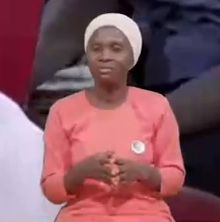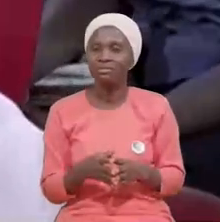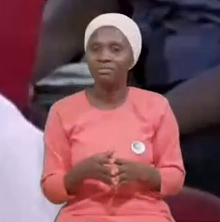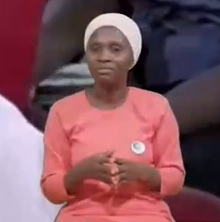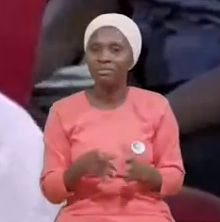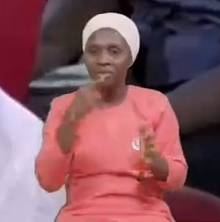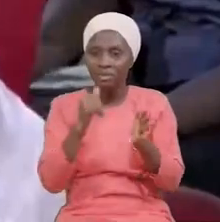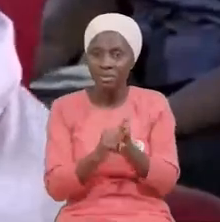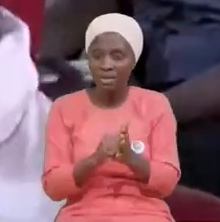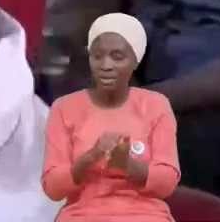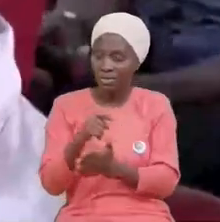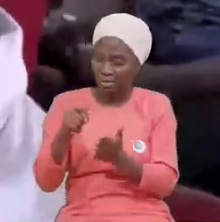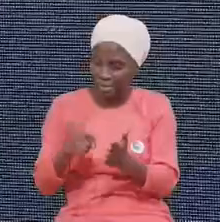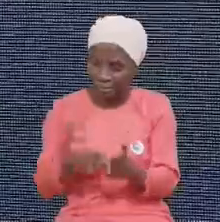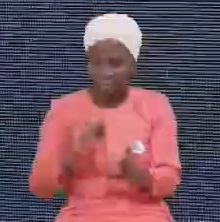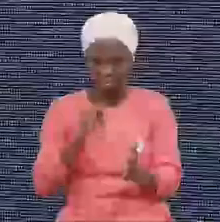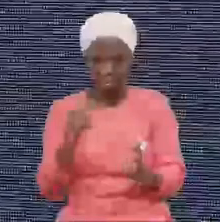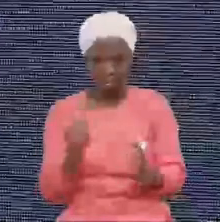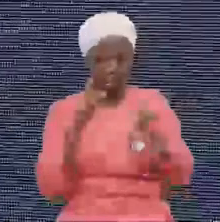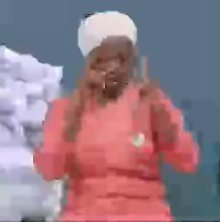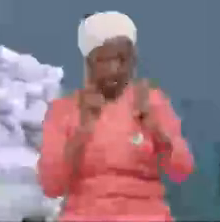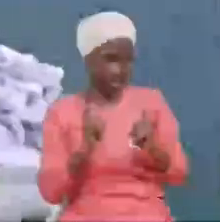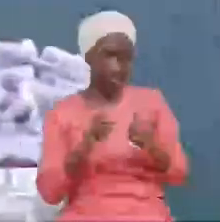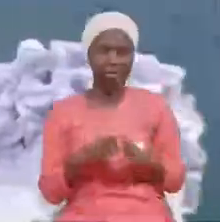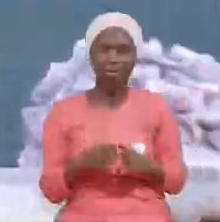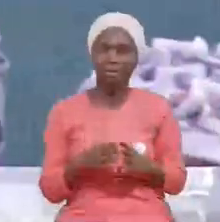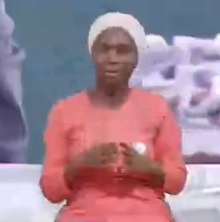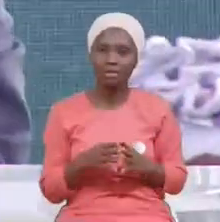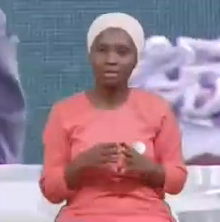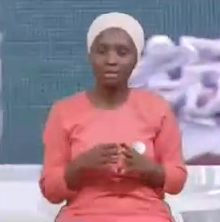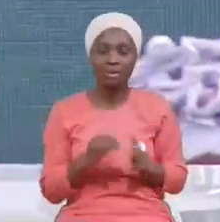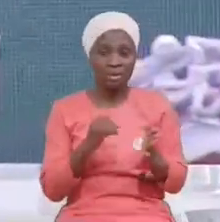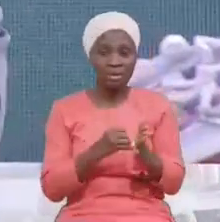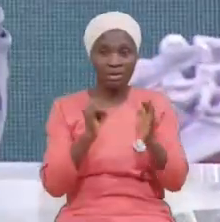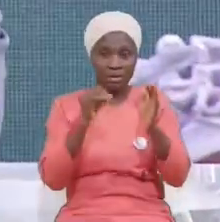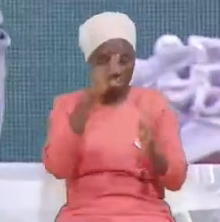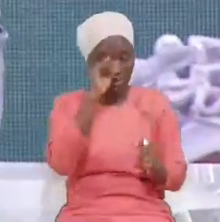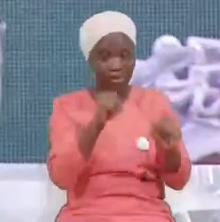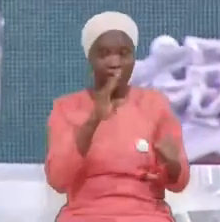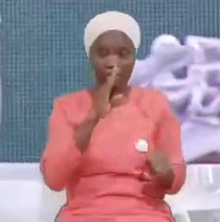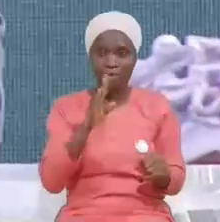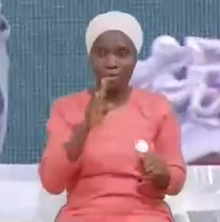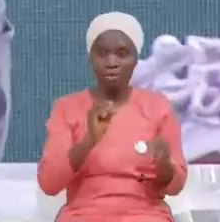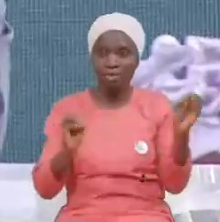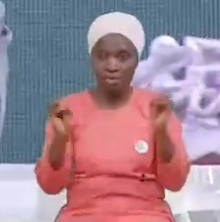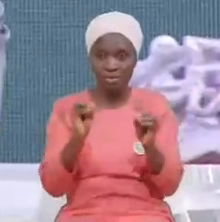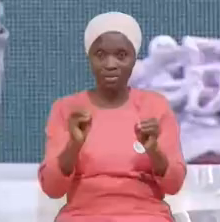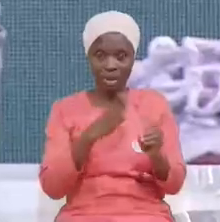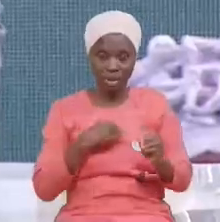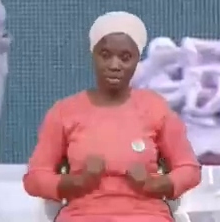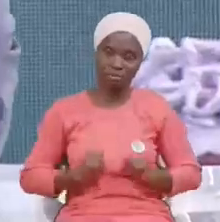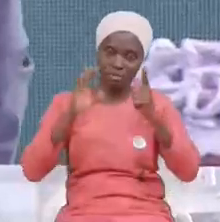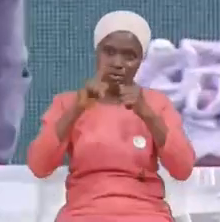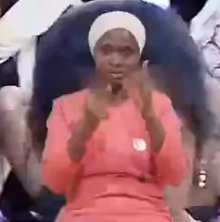Il dit ça, c'est un test. Si je suis un zéro, et je cède à la